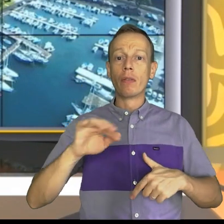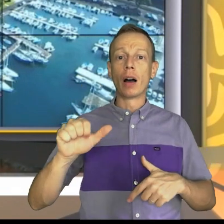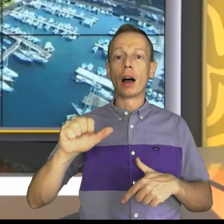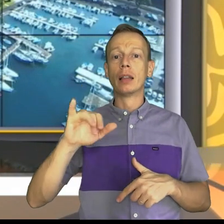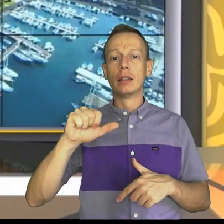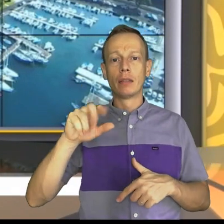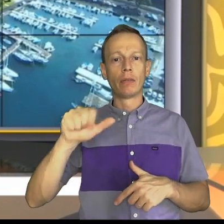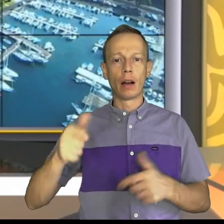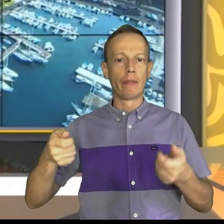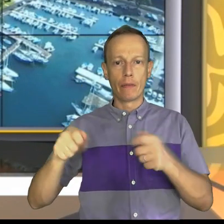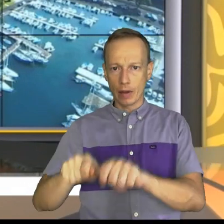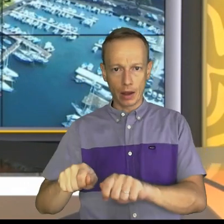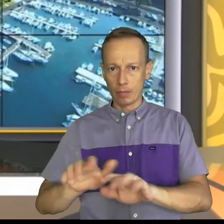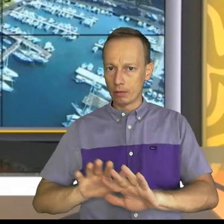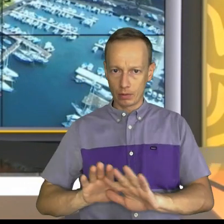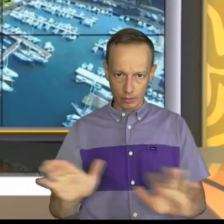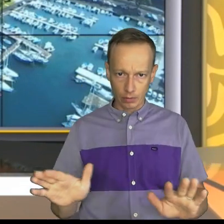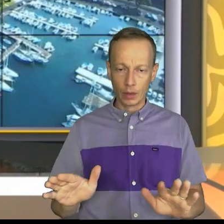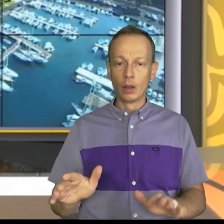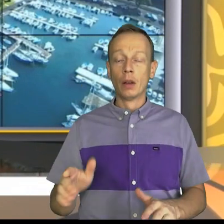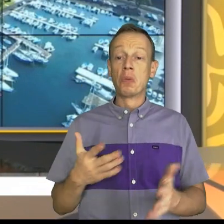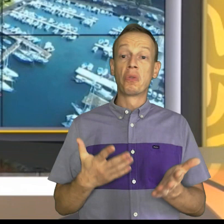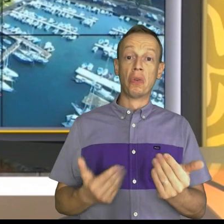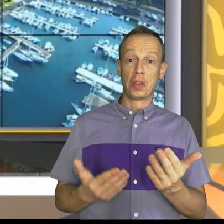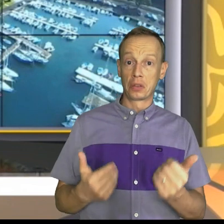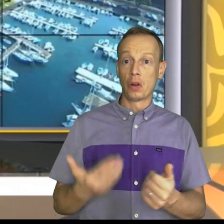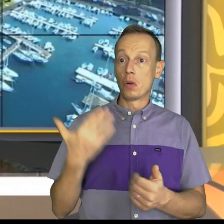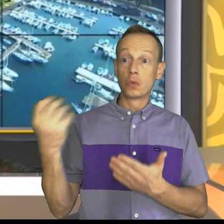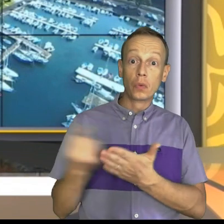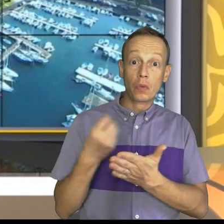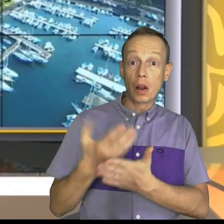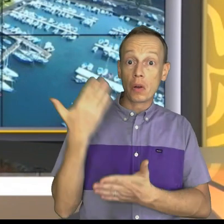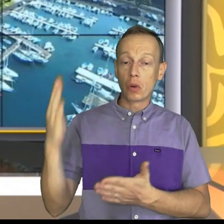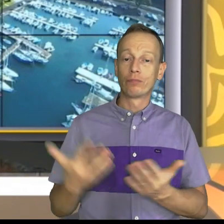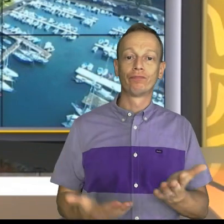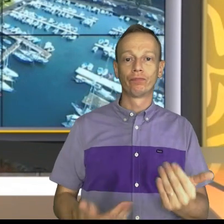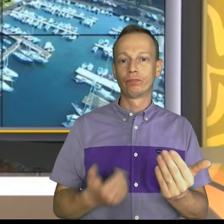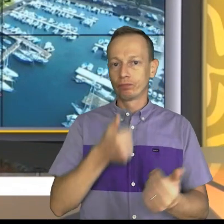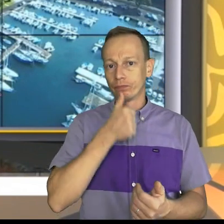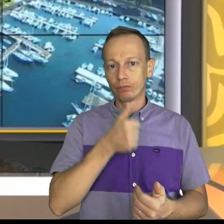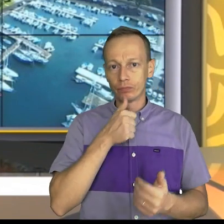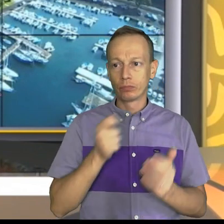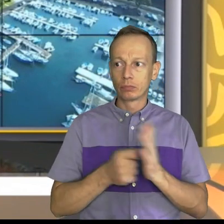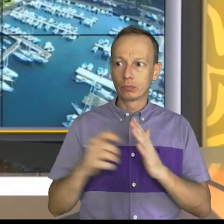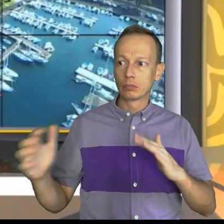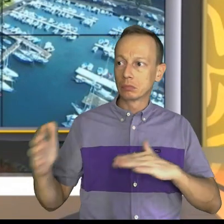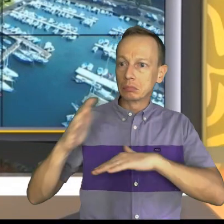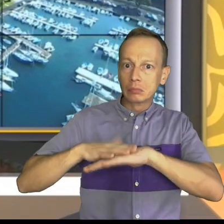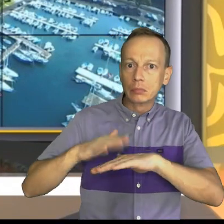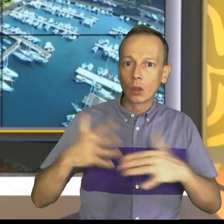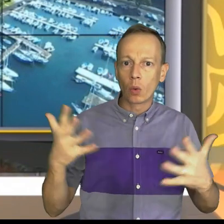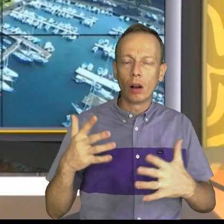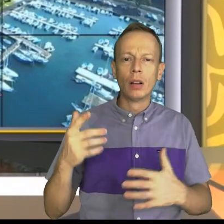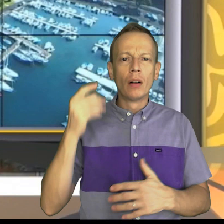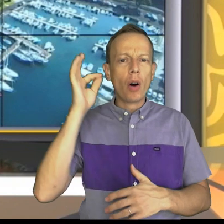fermeture de l'école de Faréba sur Marina. Et voilà, on attend d'autres nouvelles de